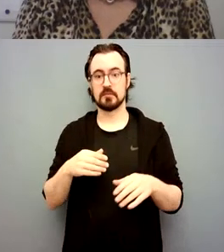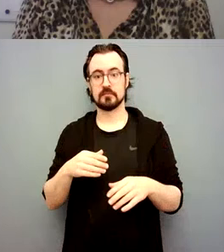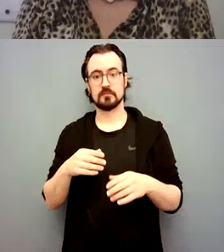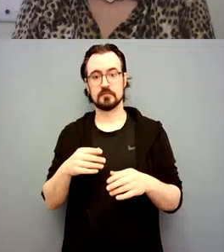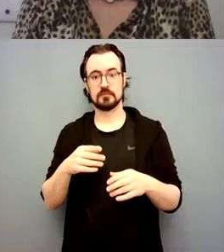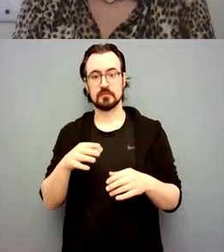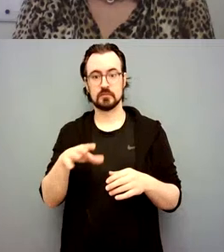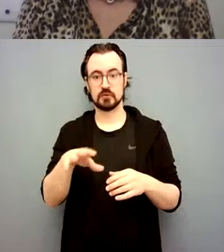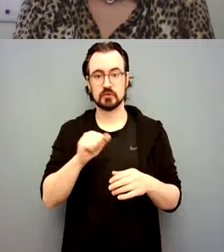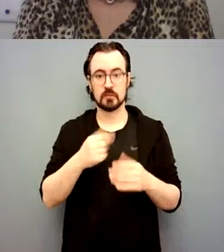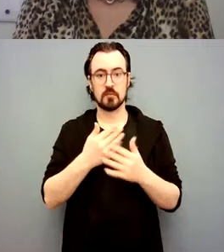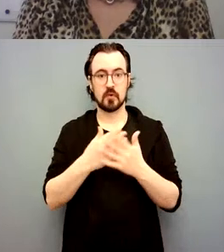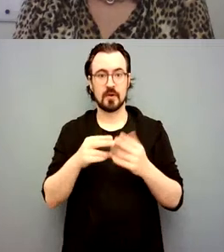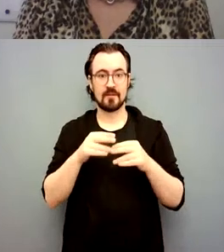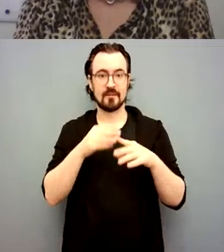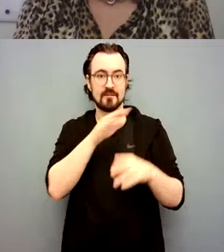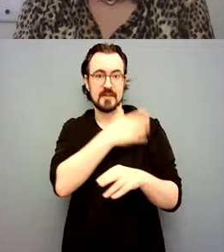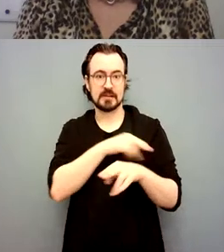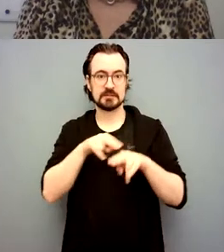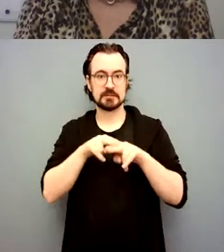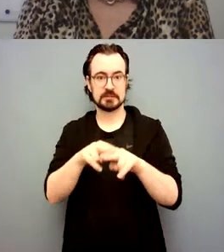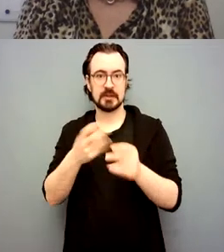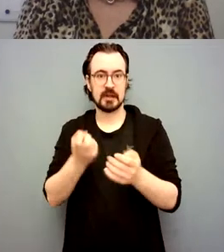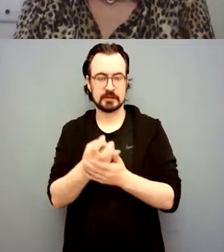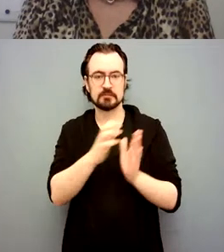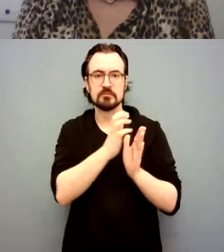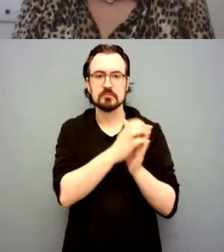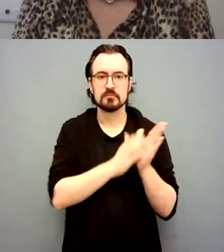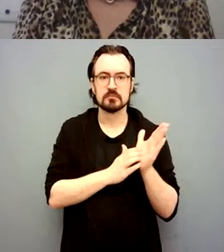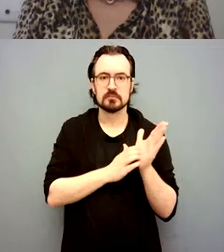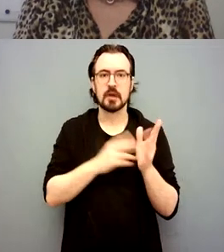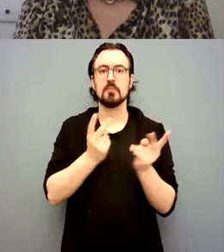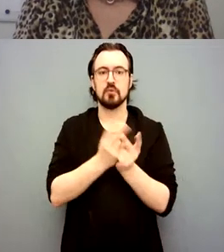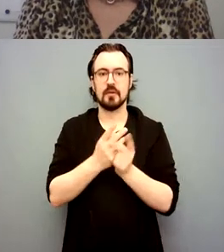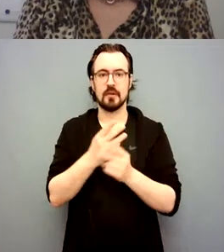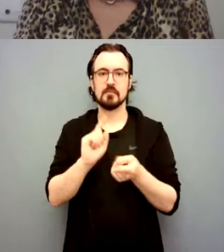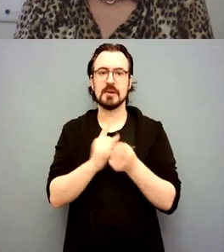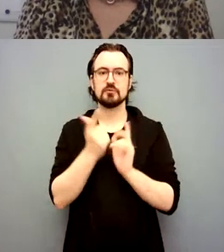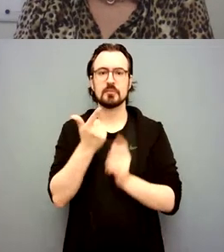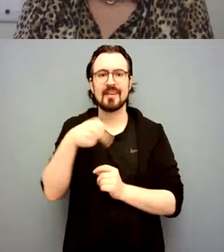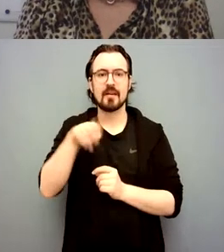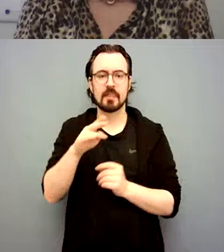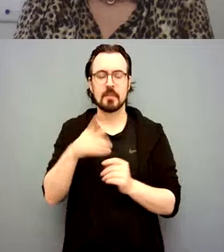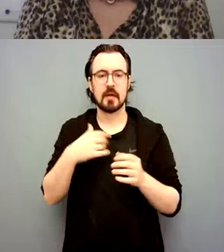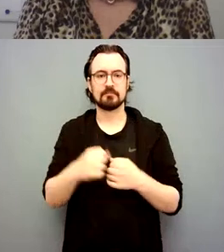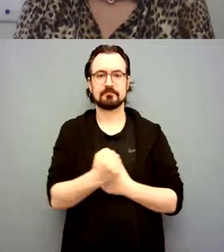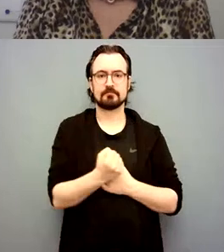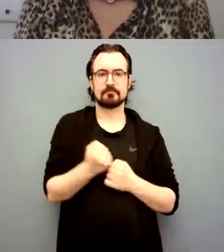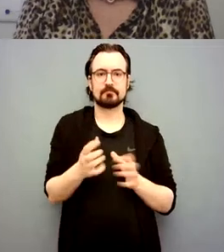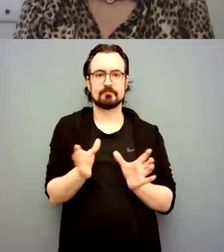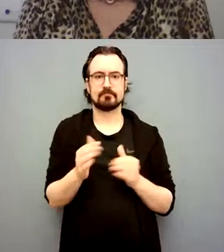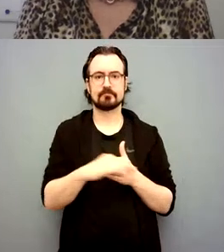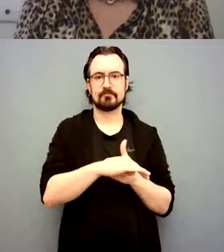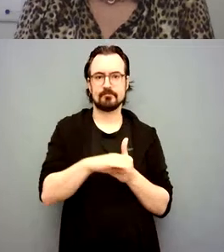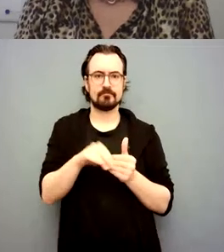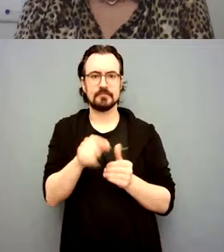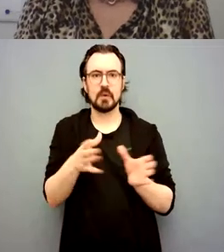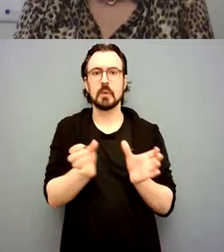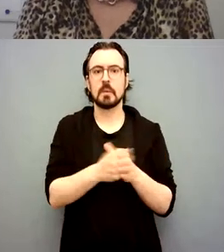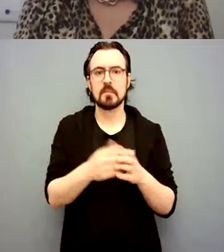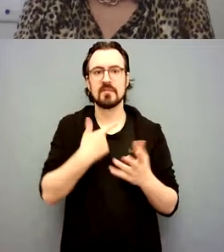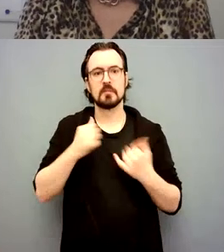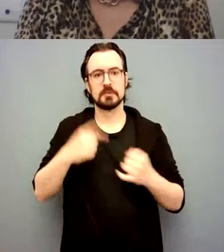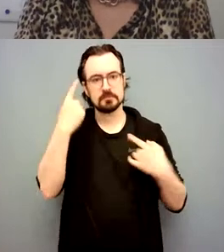sätta tak för många färdtjänstresor man får göra. Så att det är en allmän trend att man drar åt på den här gruppen och det måste vi liksom komma överens